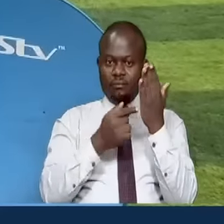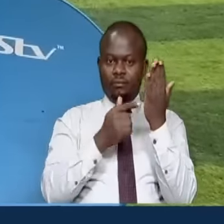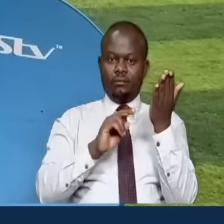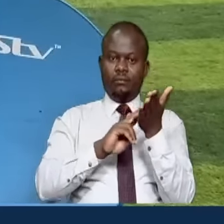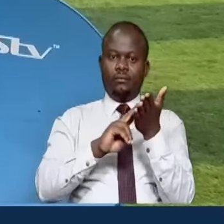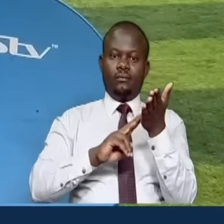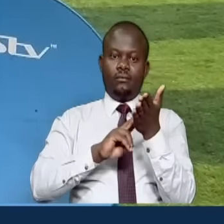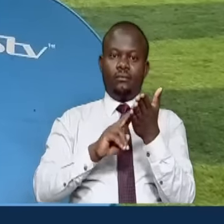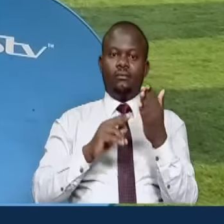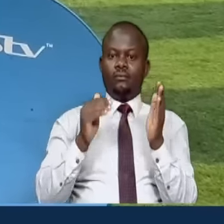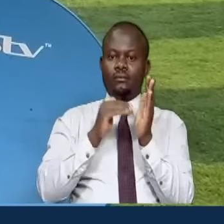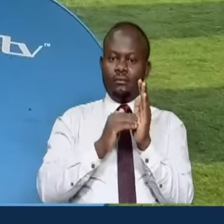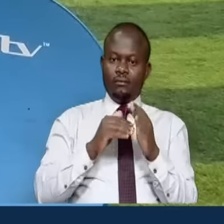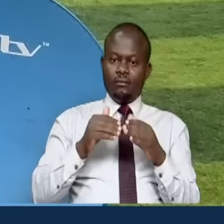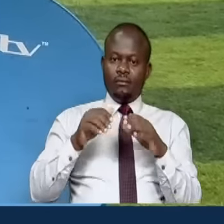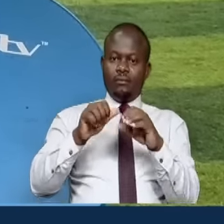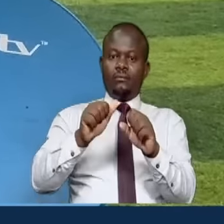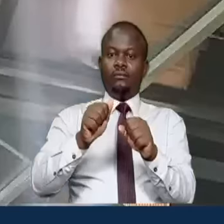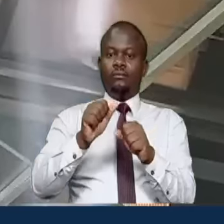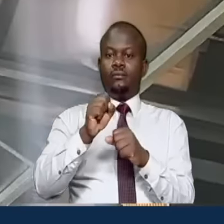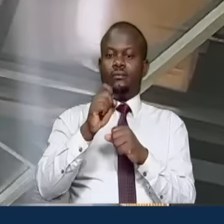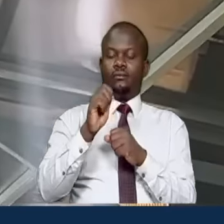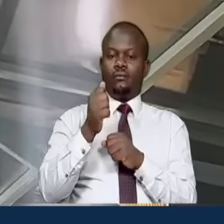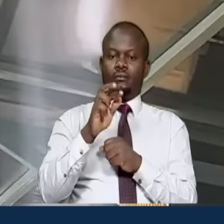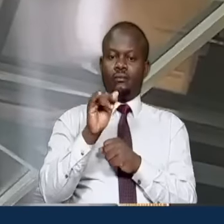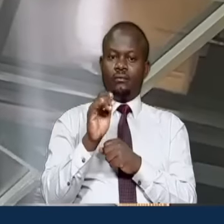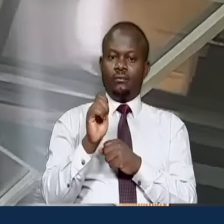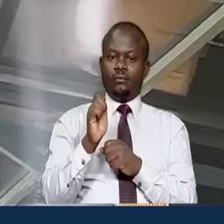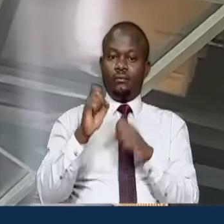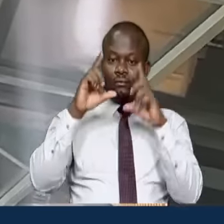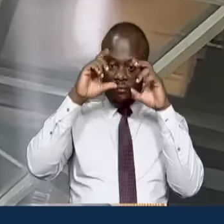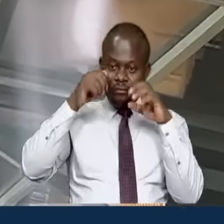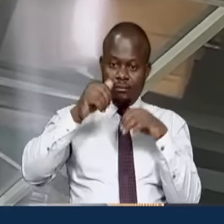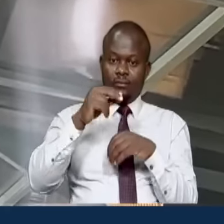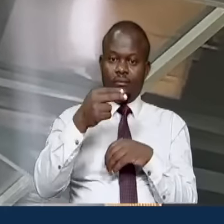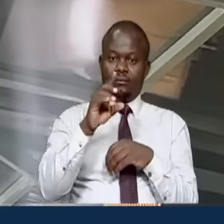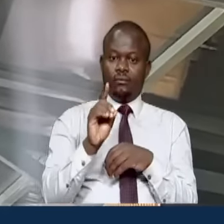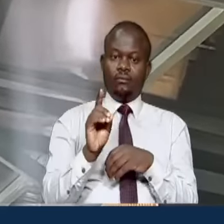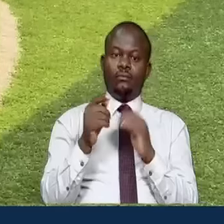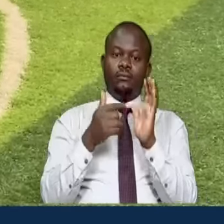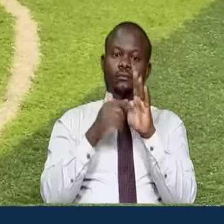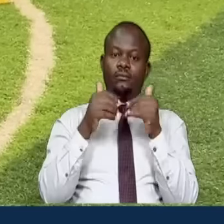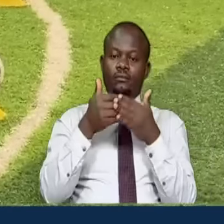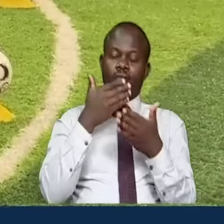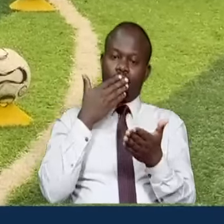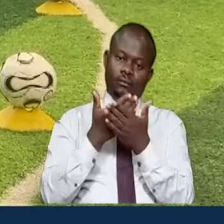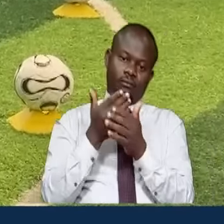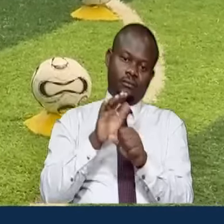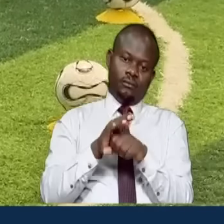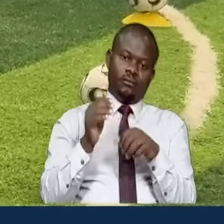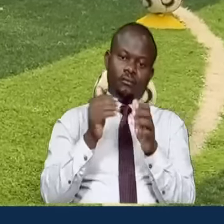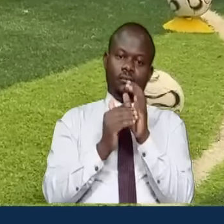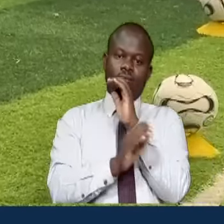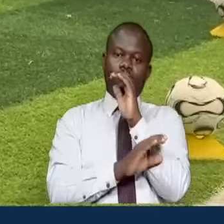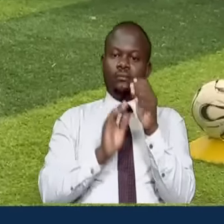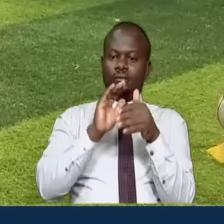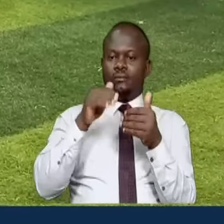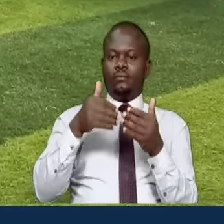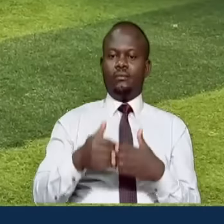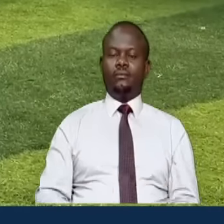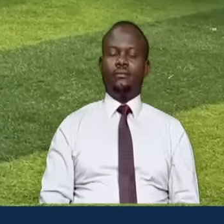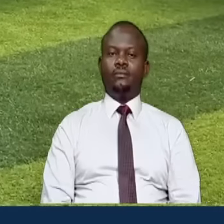rikoreshwa ndetse no kuba bafatira kuri satellite amashusho yabo ari HD agaragara neza kandi mu gihugu hose. Jean